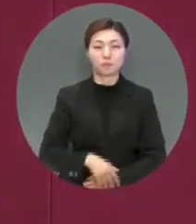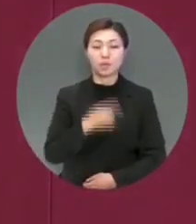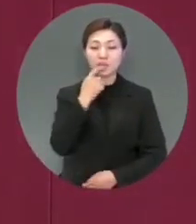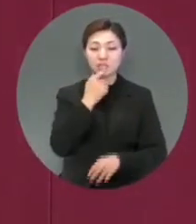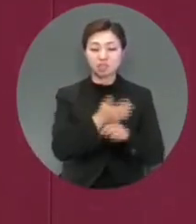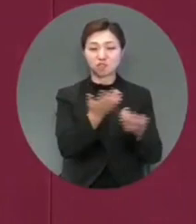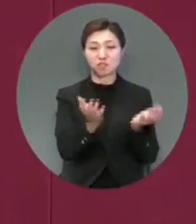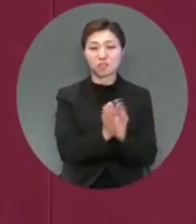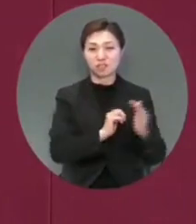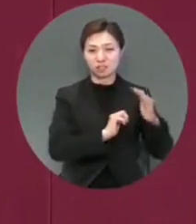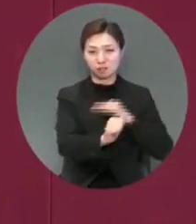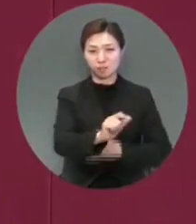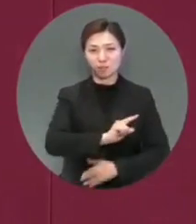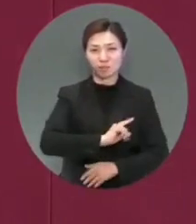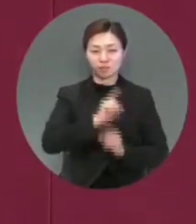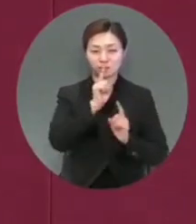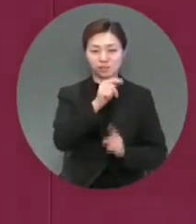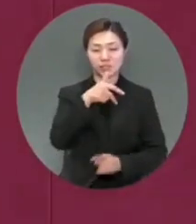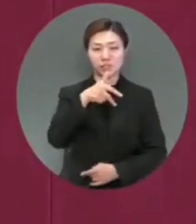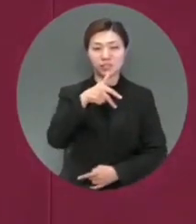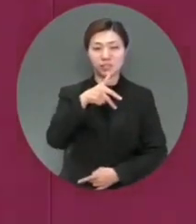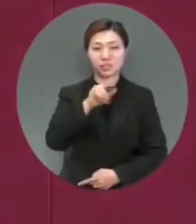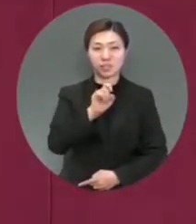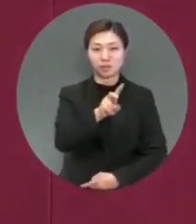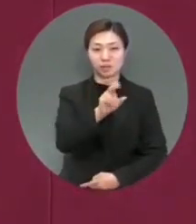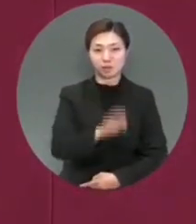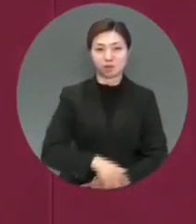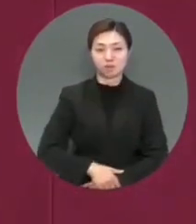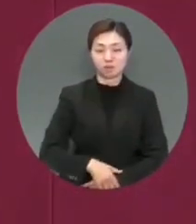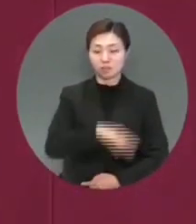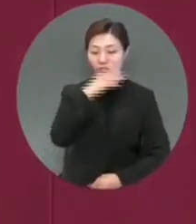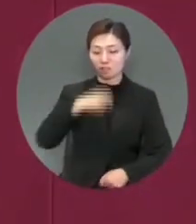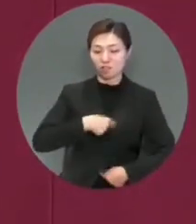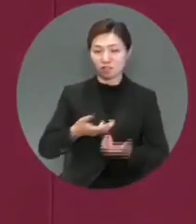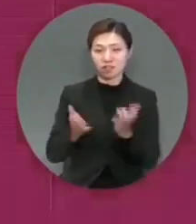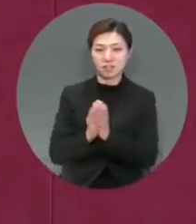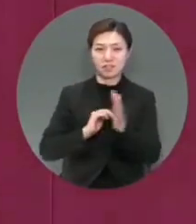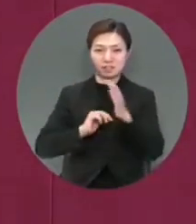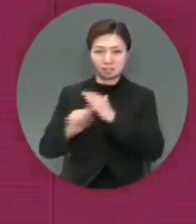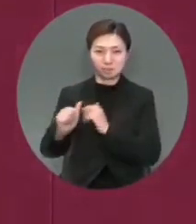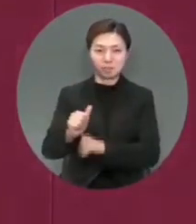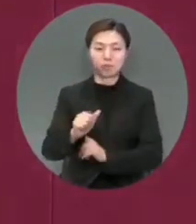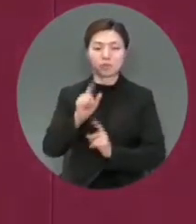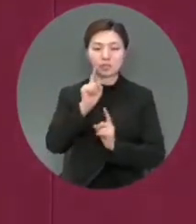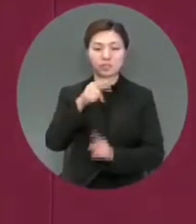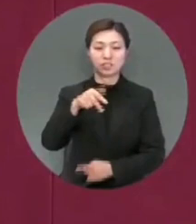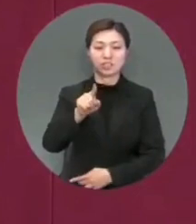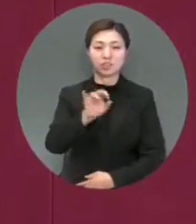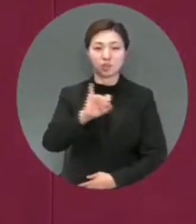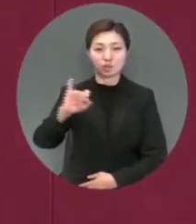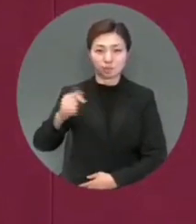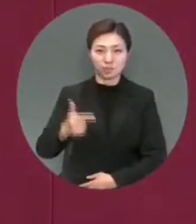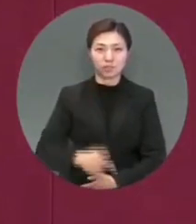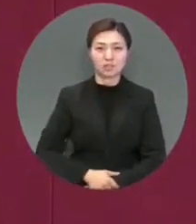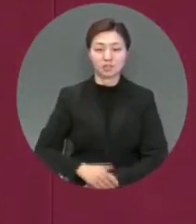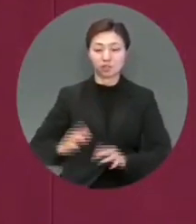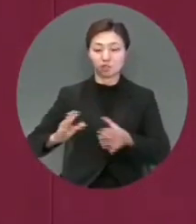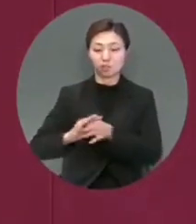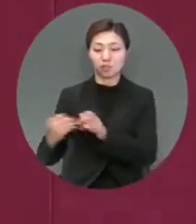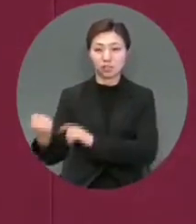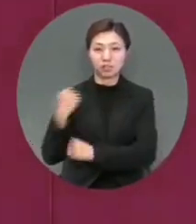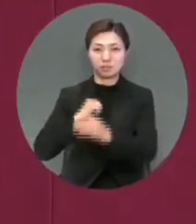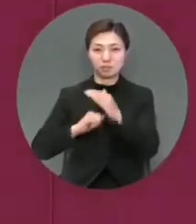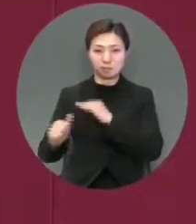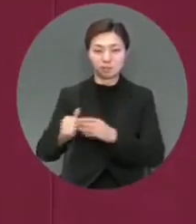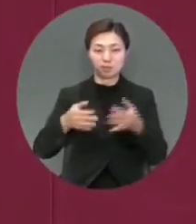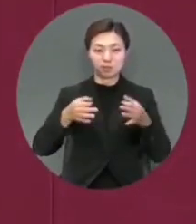더불어민주당 대표님, 이정미 정의당 대표님, 김기현 국민의힘 대표님,